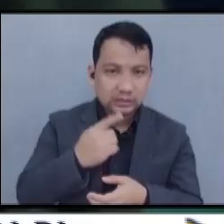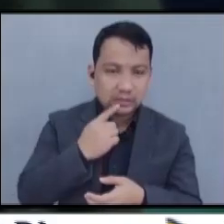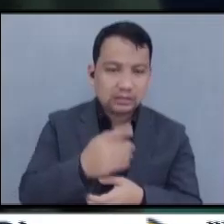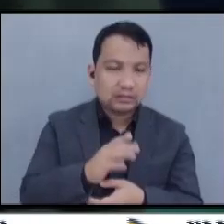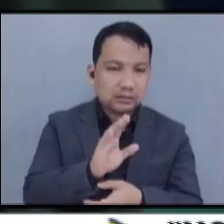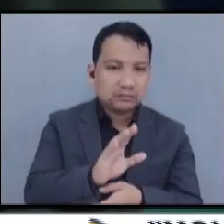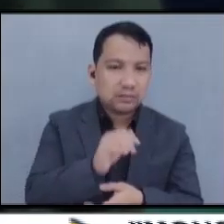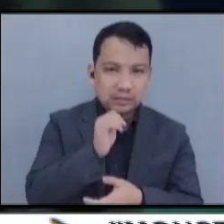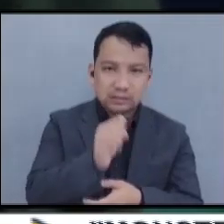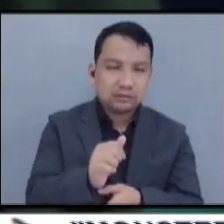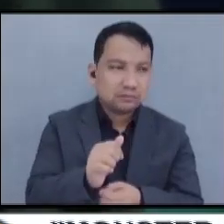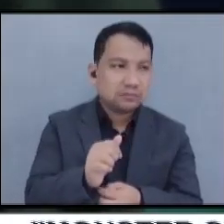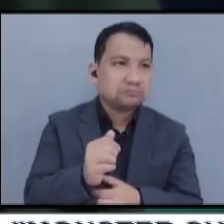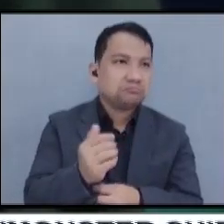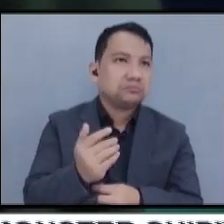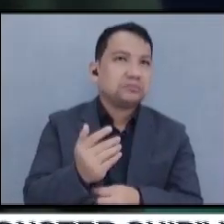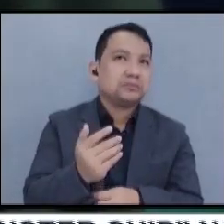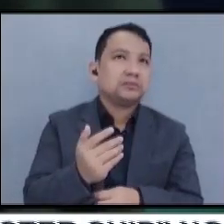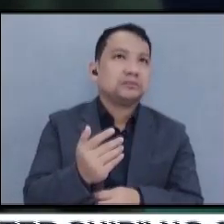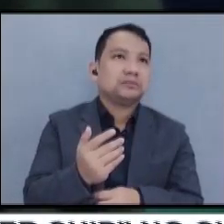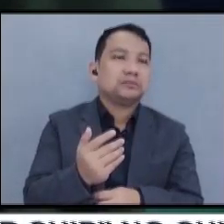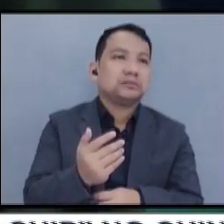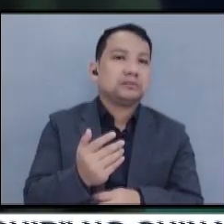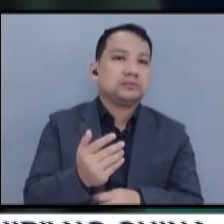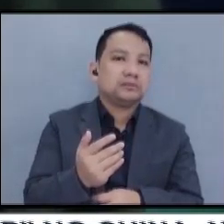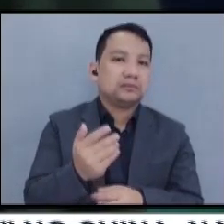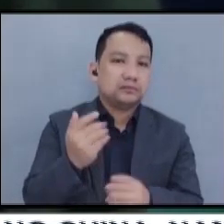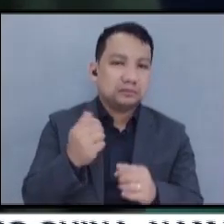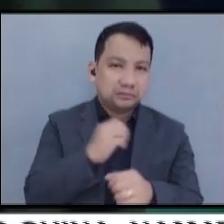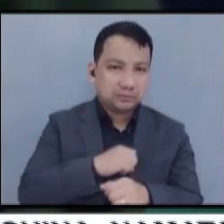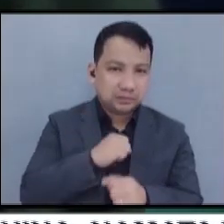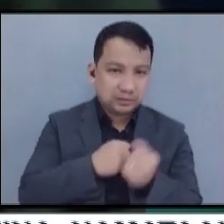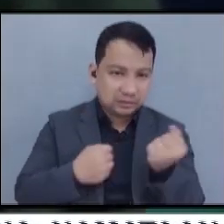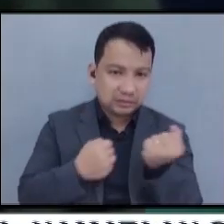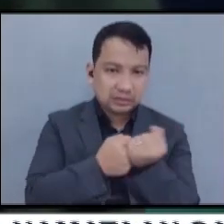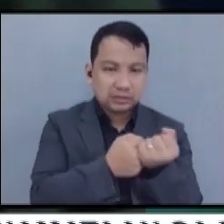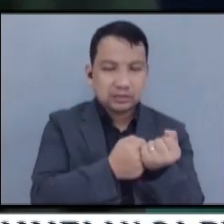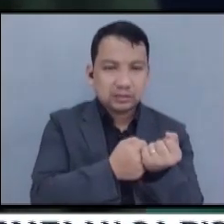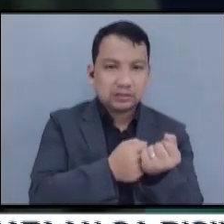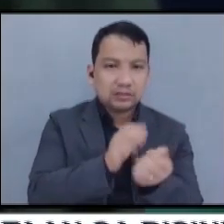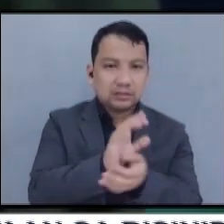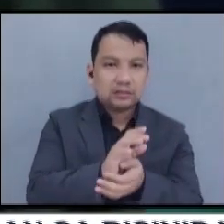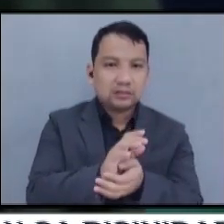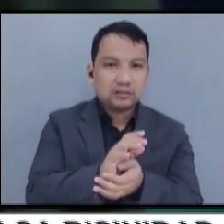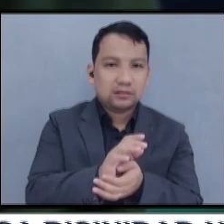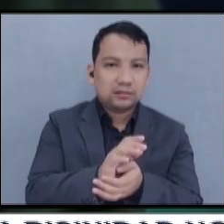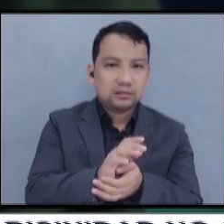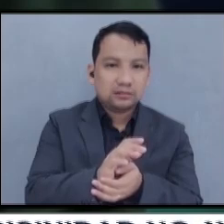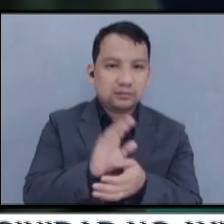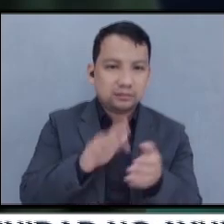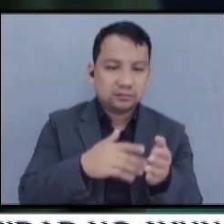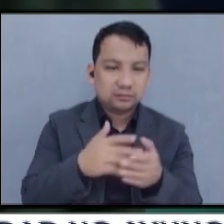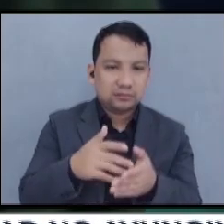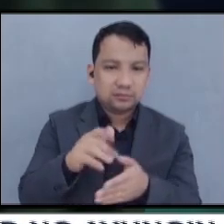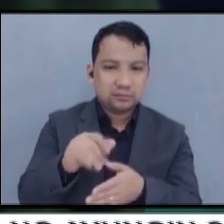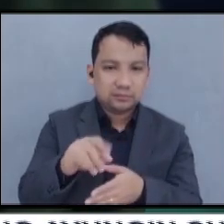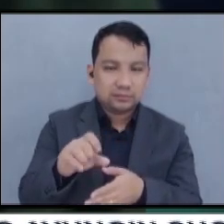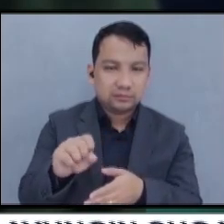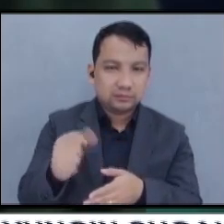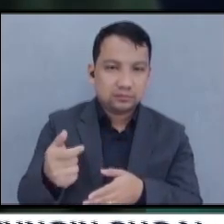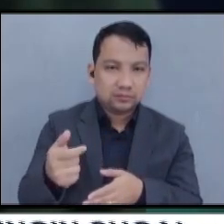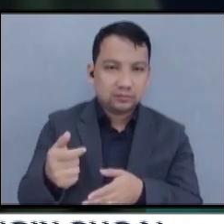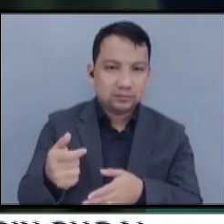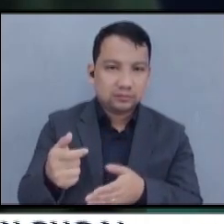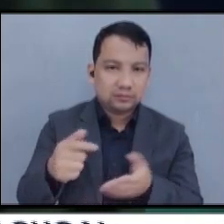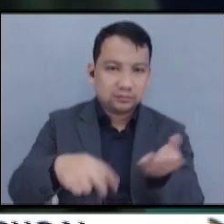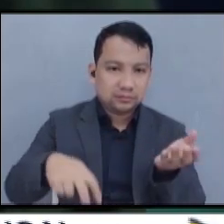mag mag pa resupply at tror sa ah rotation sa ayungin Ma'am basta ayaw kayong paakyatin Ayaw kaming